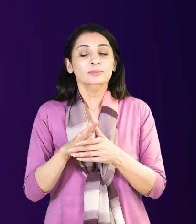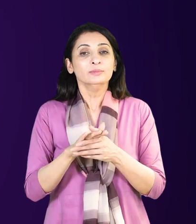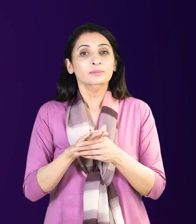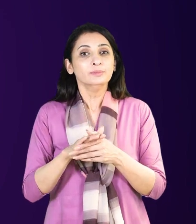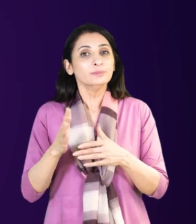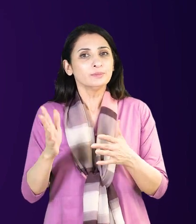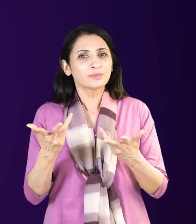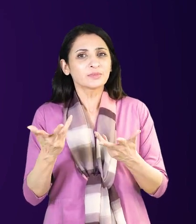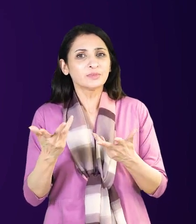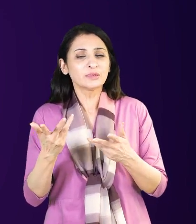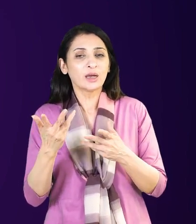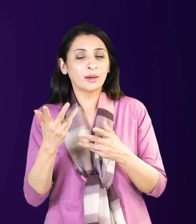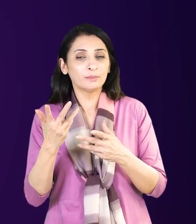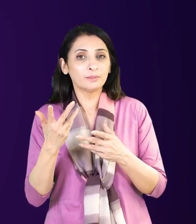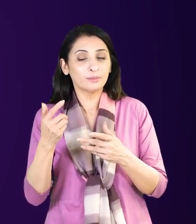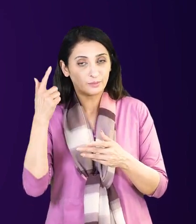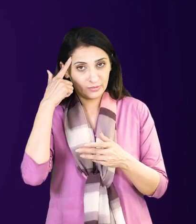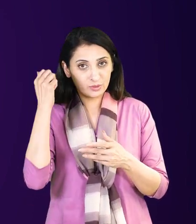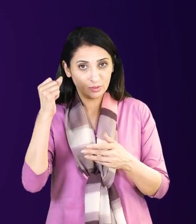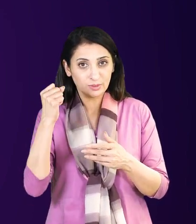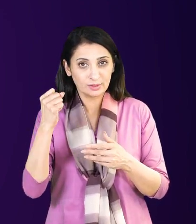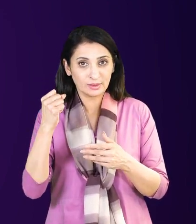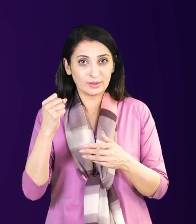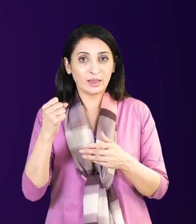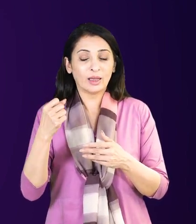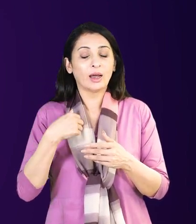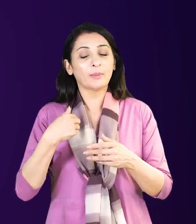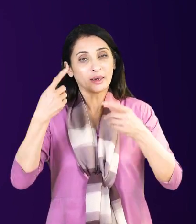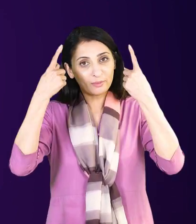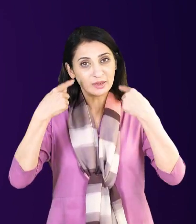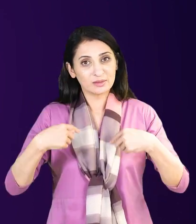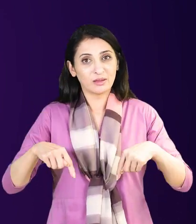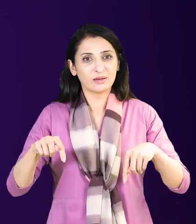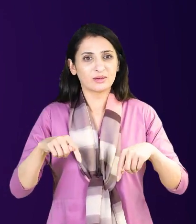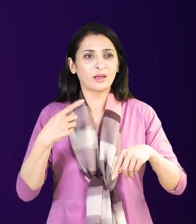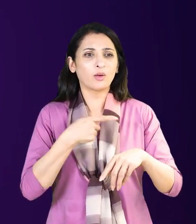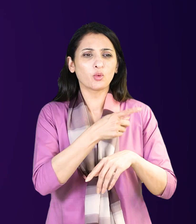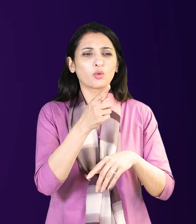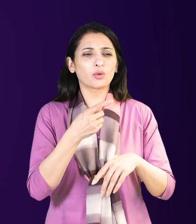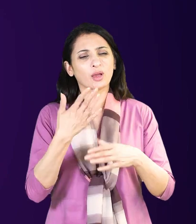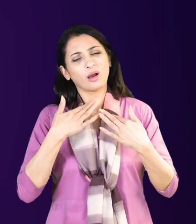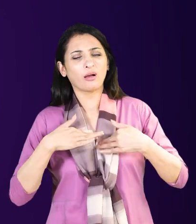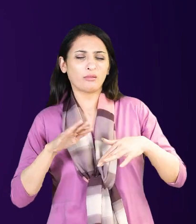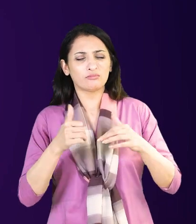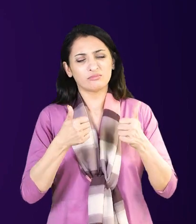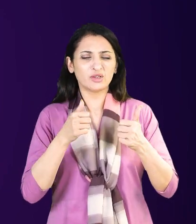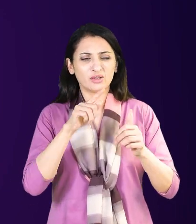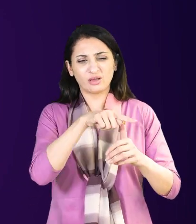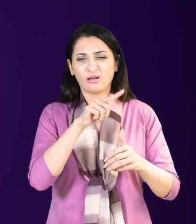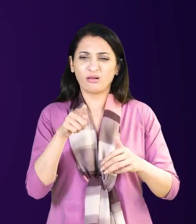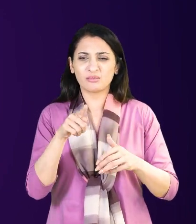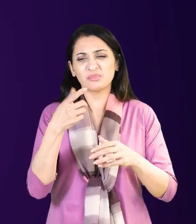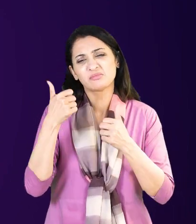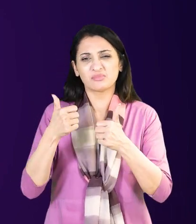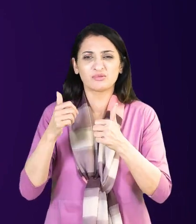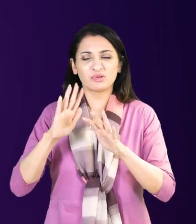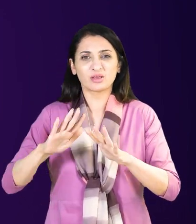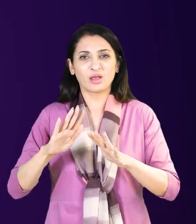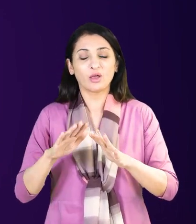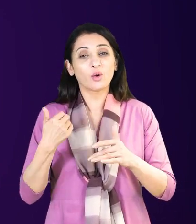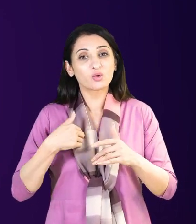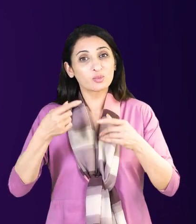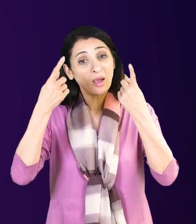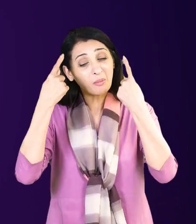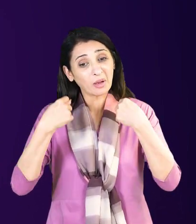बहुत जो ट्रेडिशनल पढ़ाई है या वैसे भी आई बिलीव के हमारी पर्सनैलिटीज़ गेट वेरी कॉम्प्रोमाइज्ड and that main